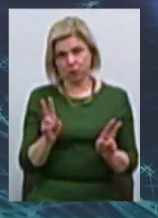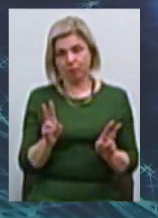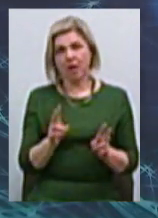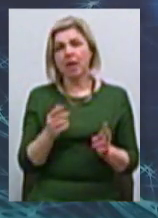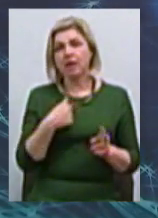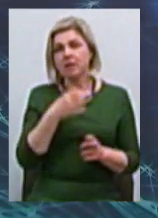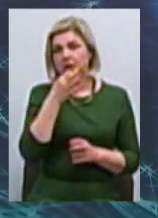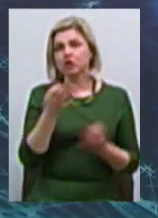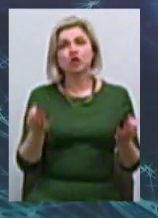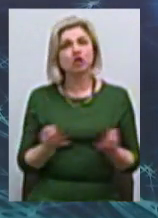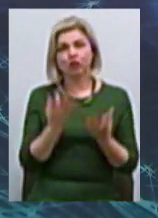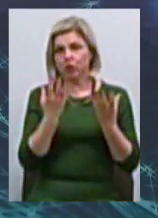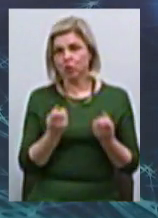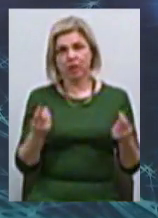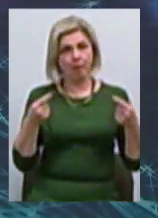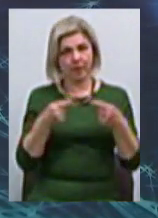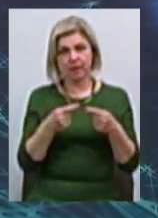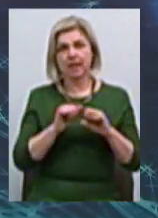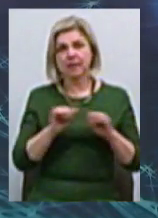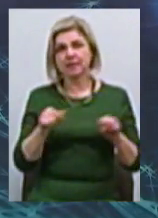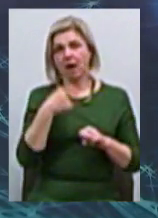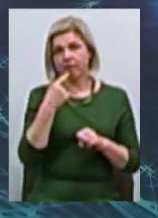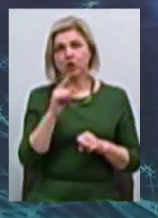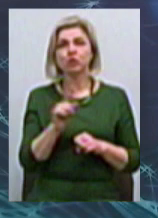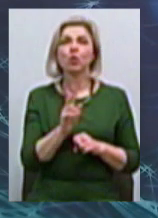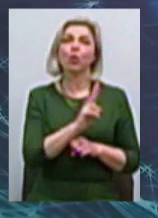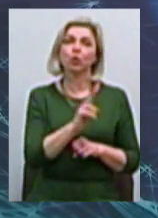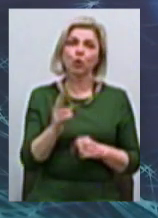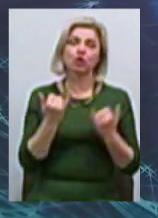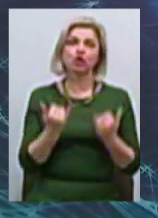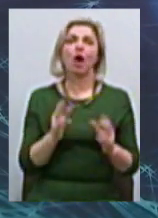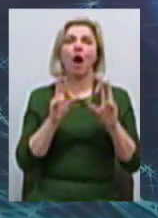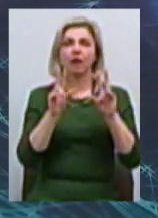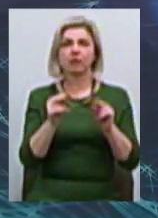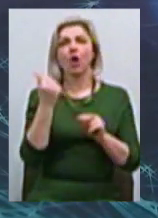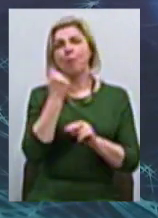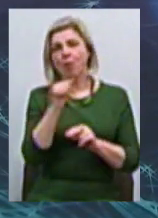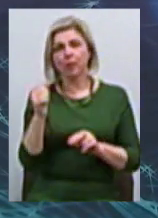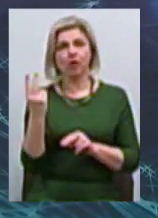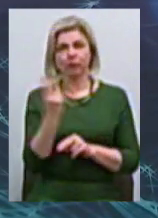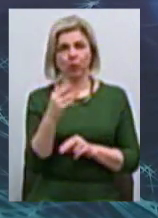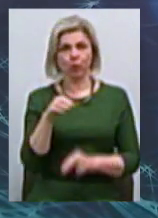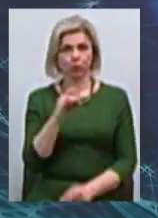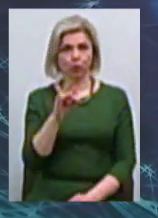нічого ще не определено. И нельзя говорить о том, что вот кто-то сейчас гарантированно победит во втором туре.